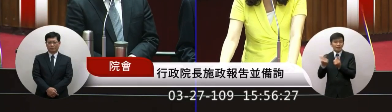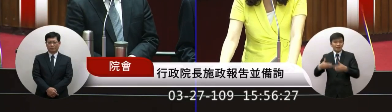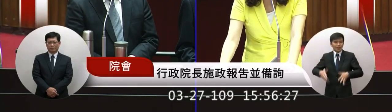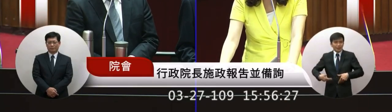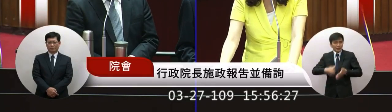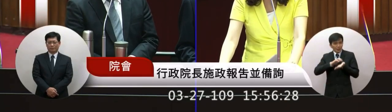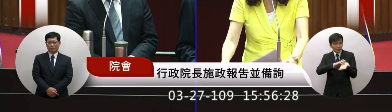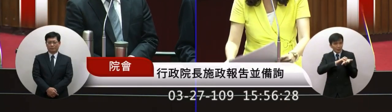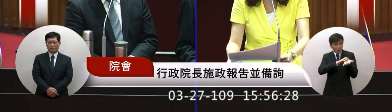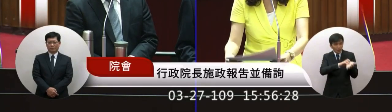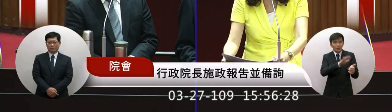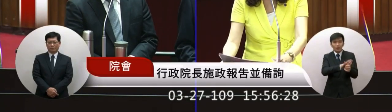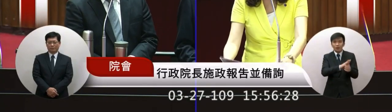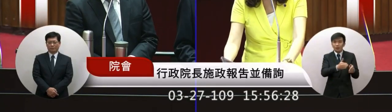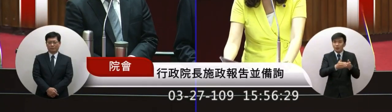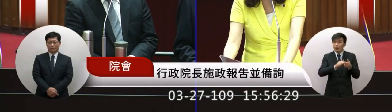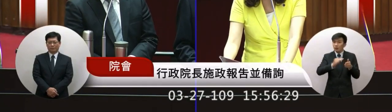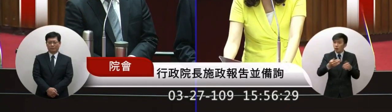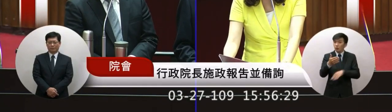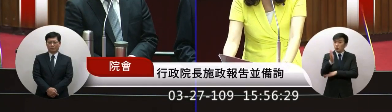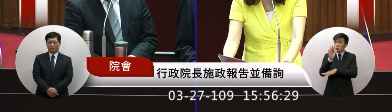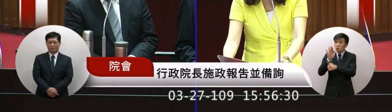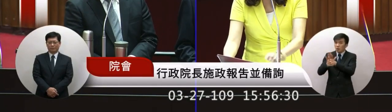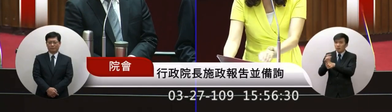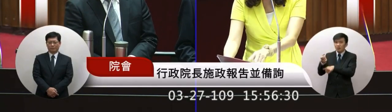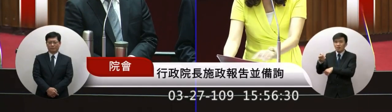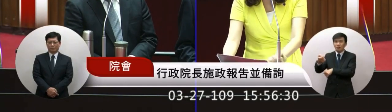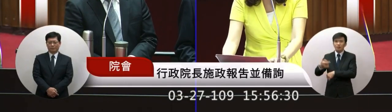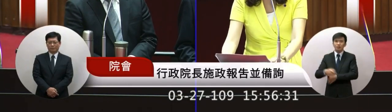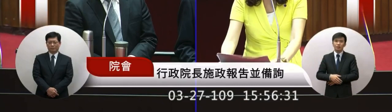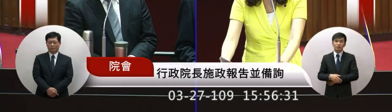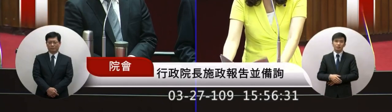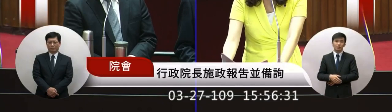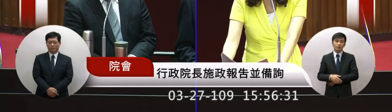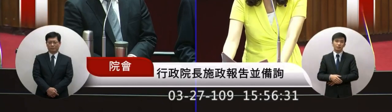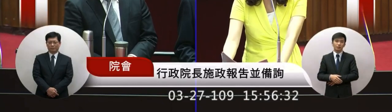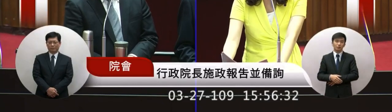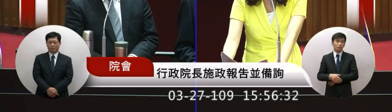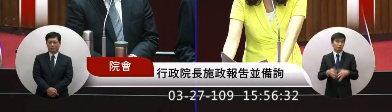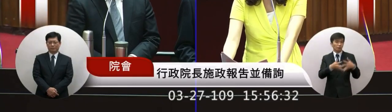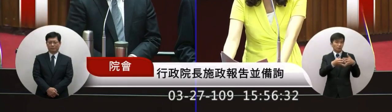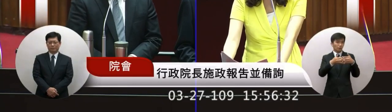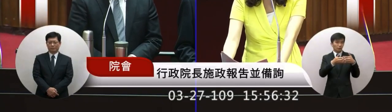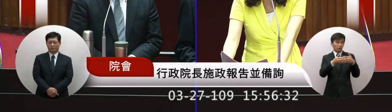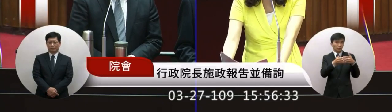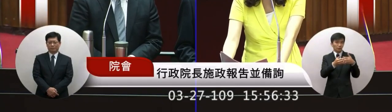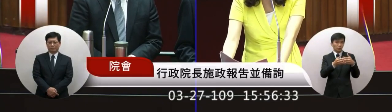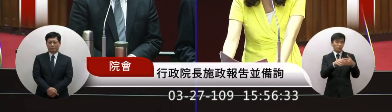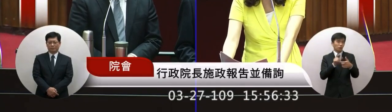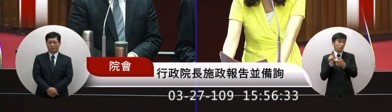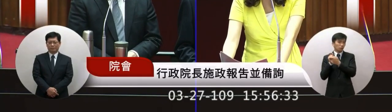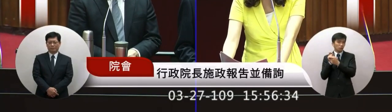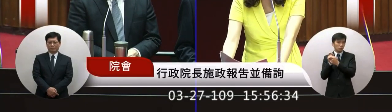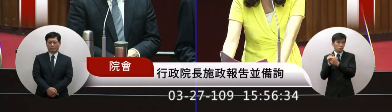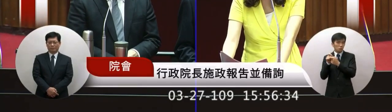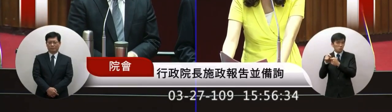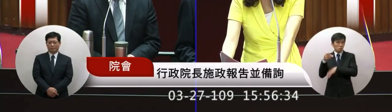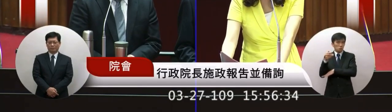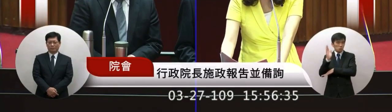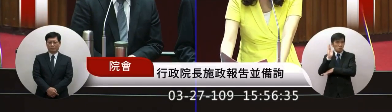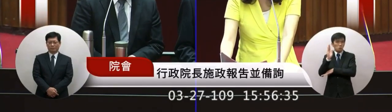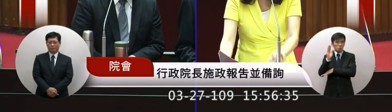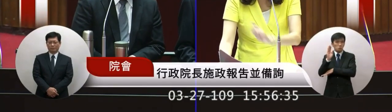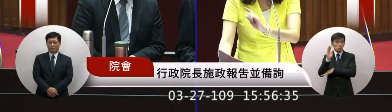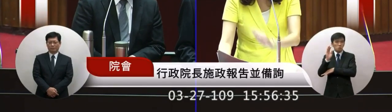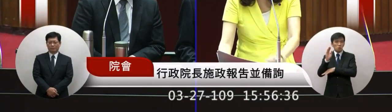是现在政府给他们的是感冒药。美国最近这种庞大的政府财